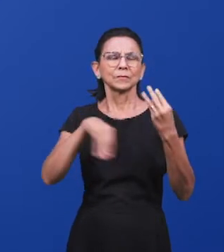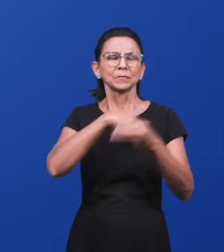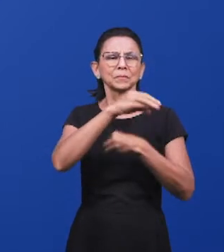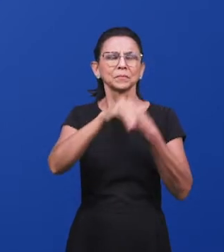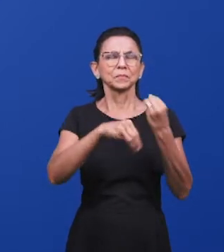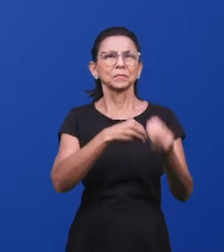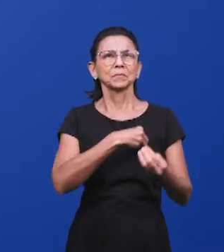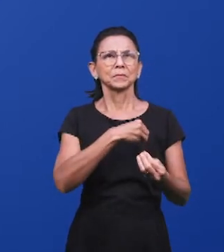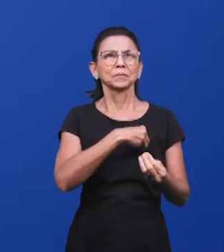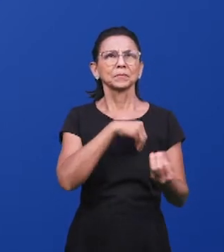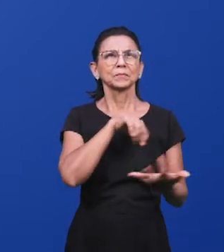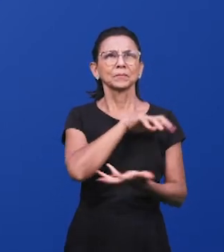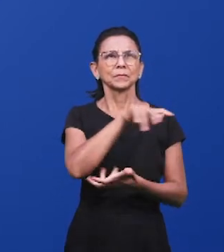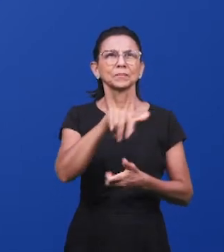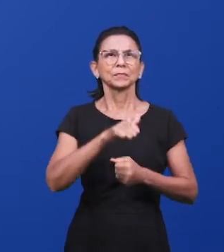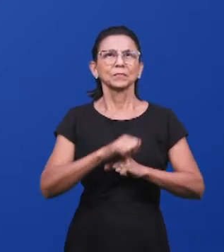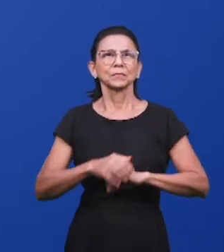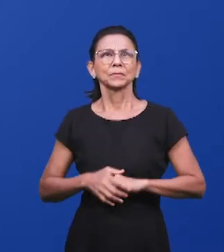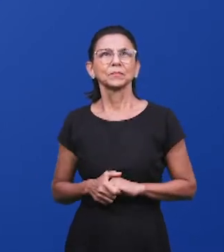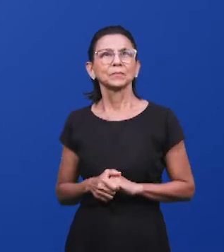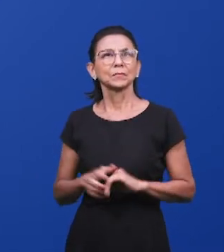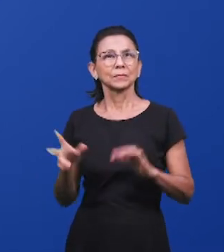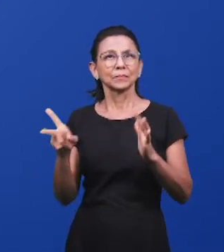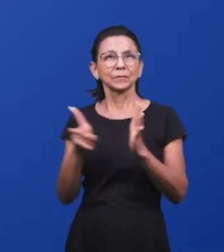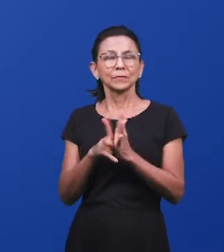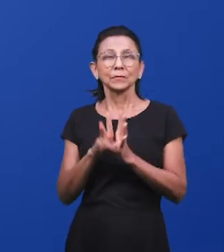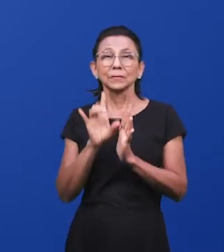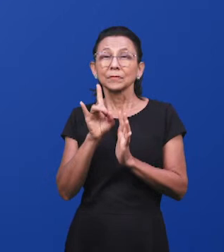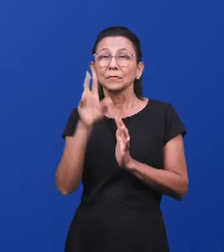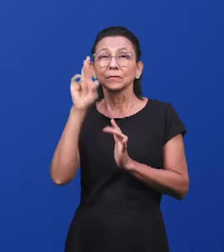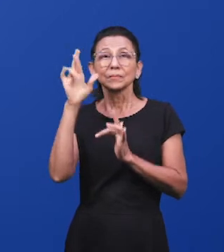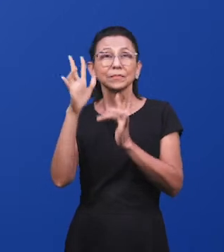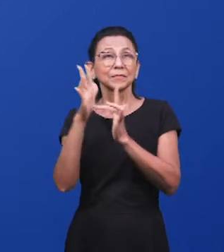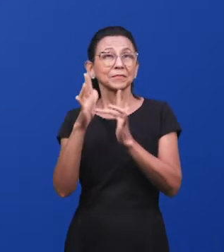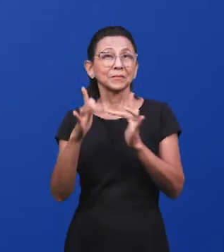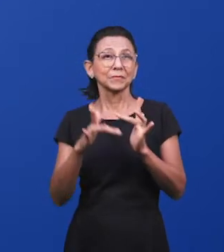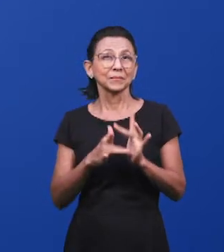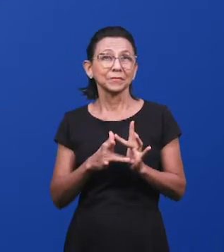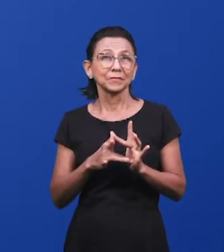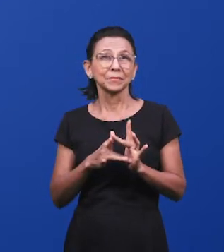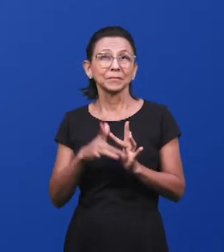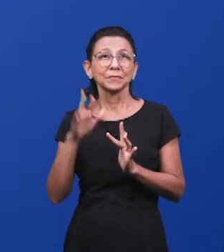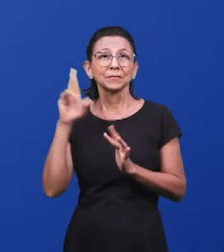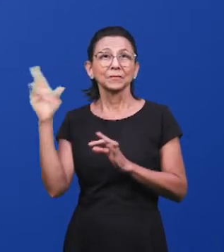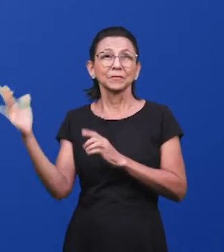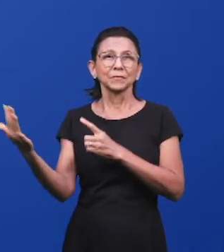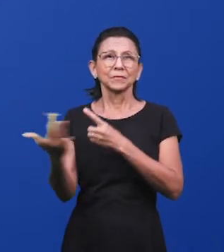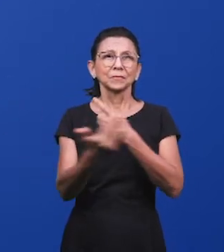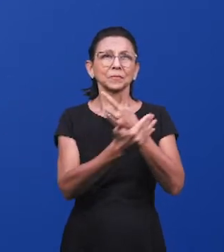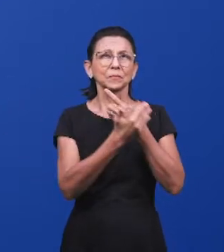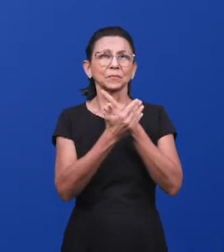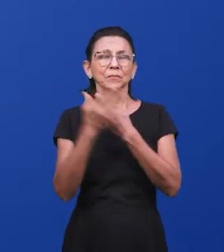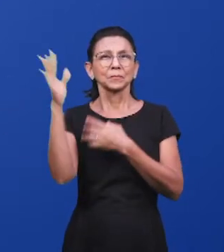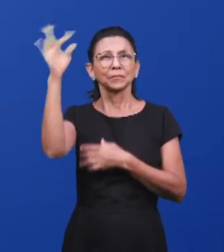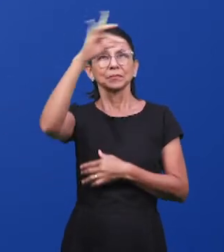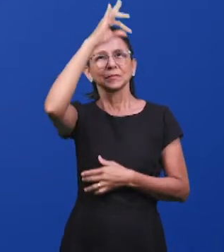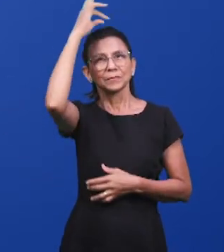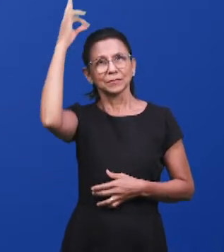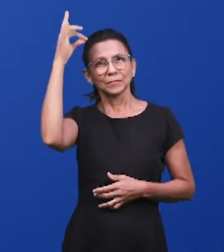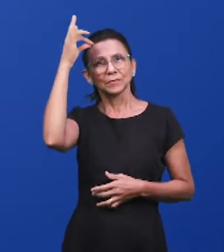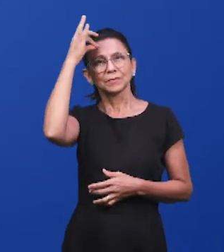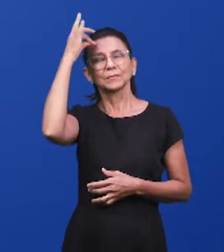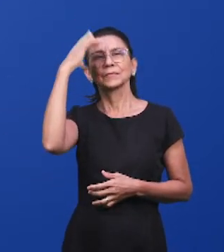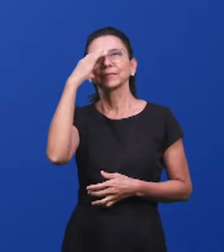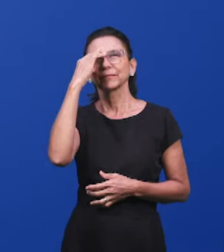mondo. Lei appartiene solo al Signore Gesù. Lei è custodita dallo Spirito Santo.